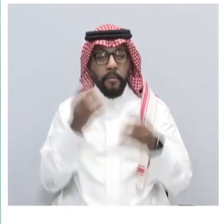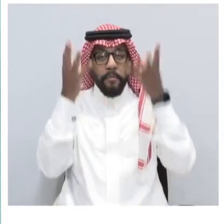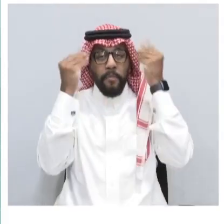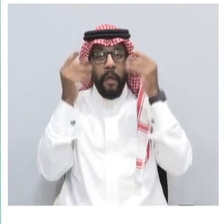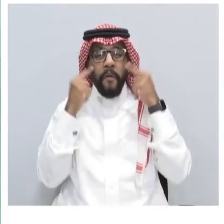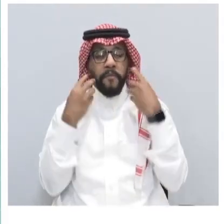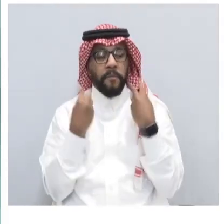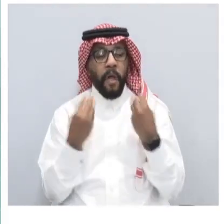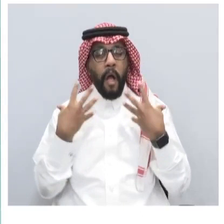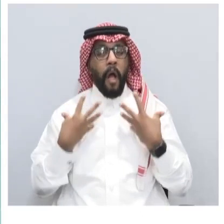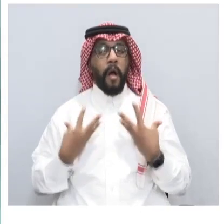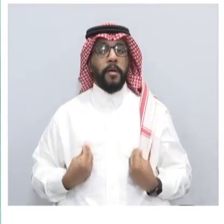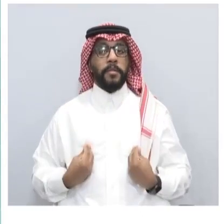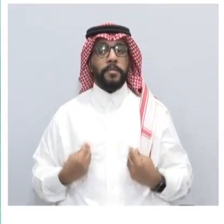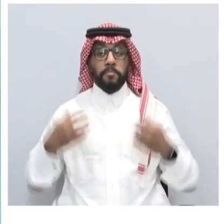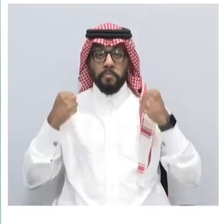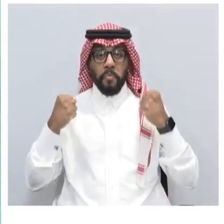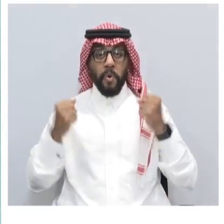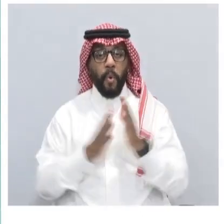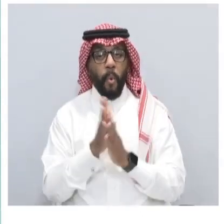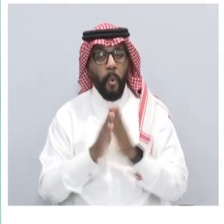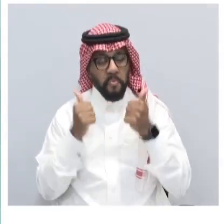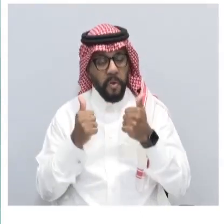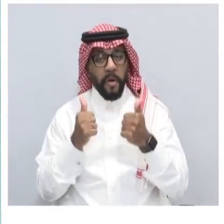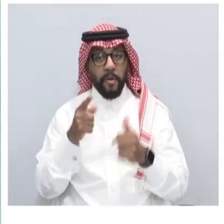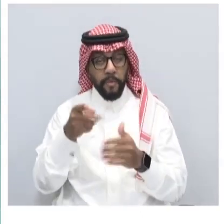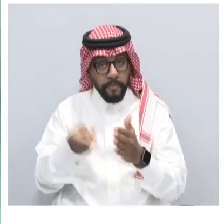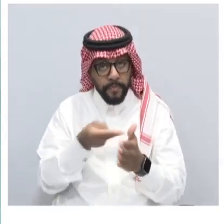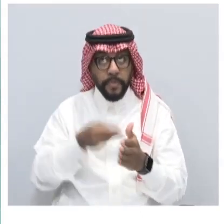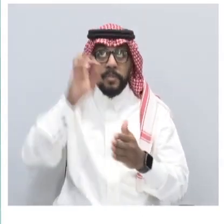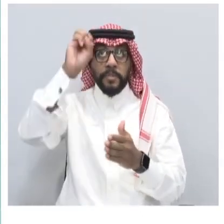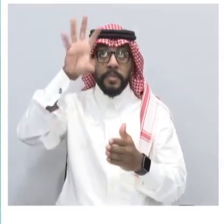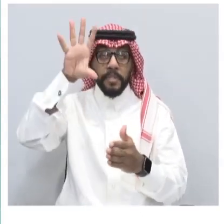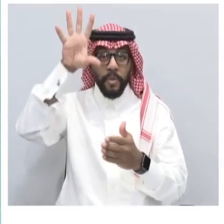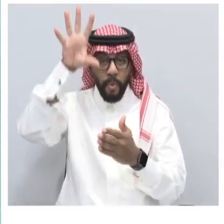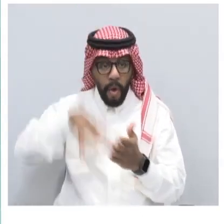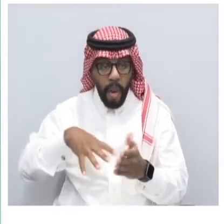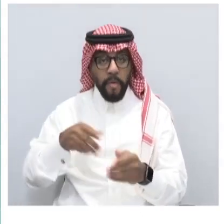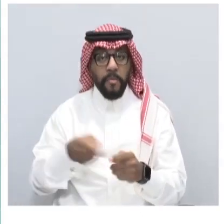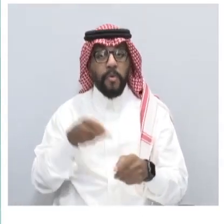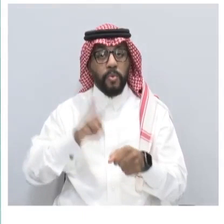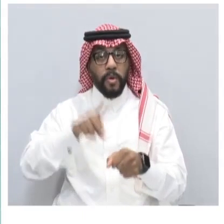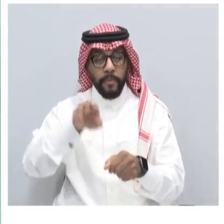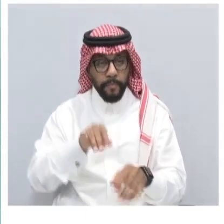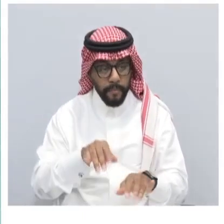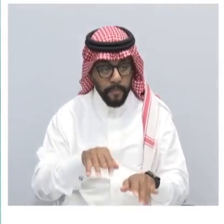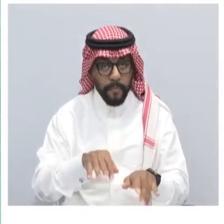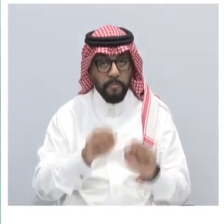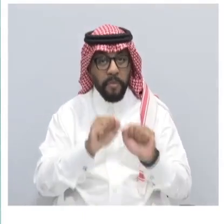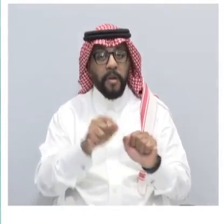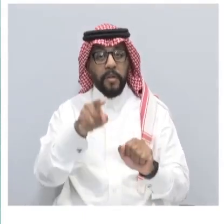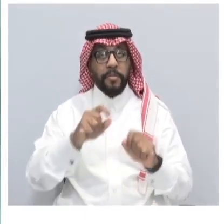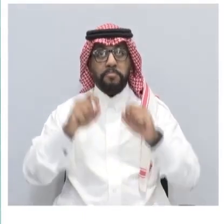تتراكم عندما يكون انسان مستيقظا نريدك كتابه هذا النص في برنامج الوورد ثم بعد ذلك